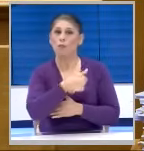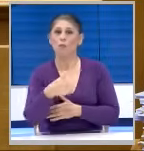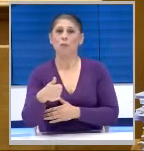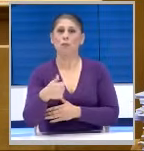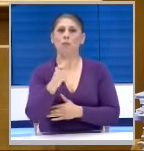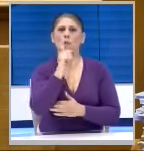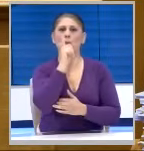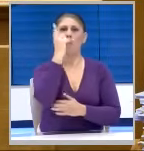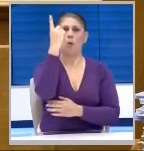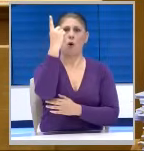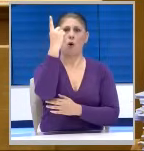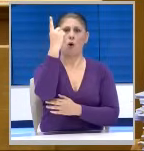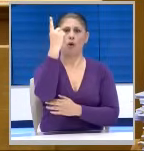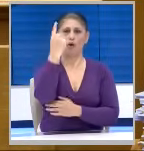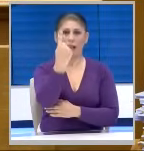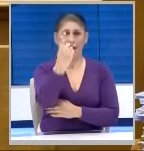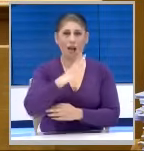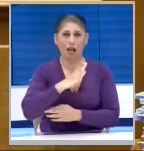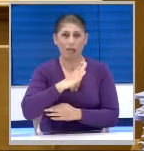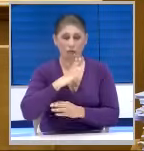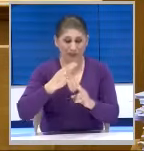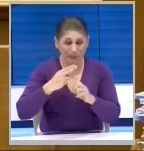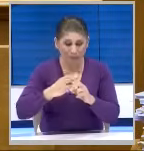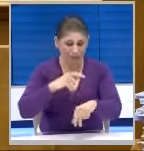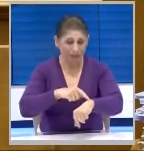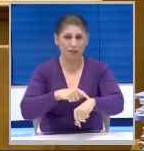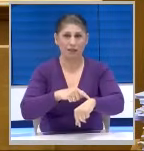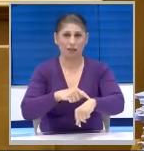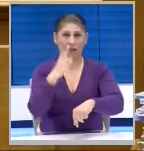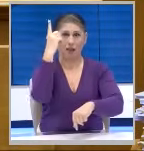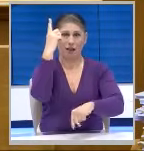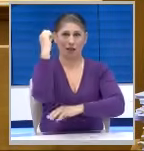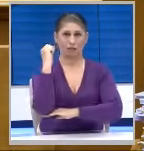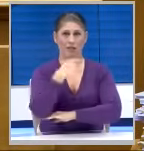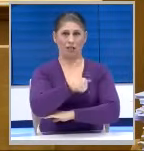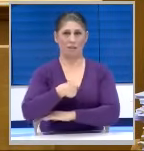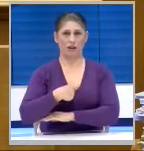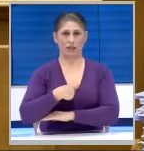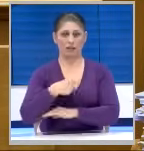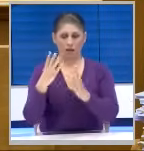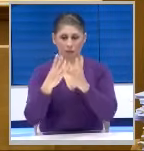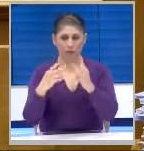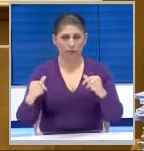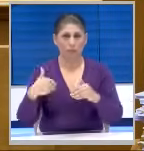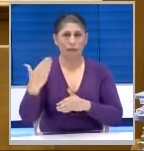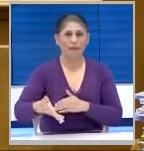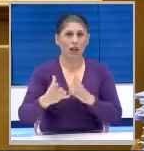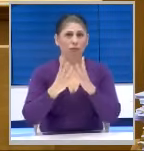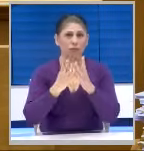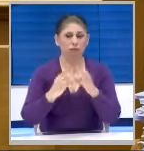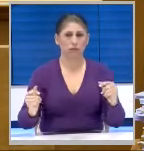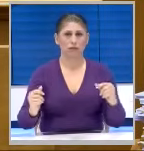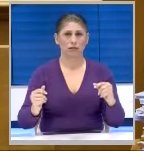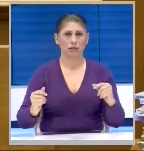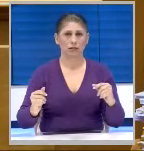σταθμάρχη στην κρίσιμη στιγμή και εξαφανίστηκε στη συνέχεια